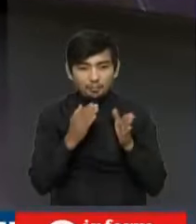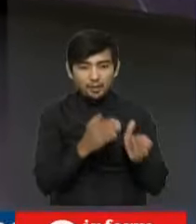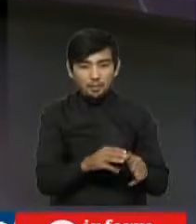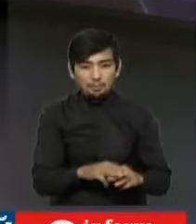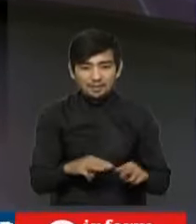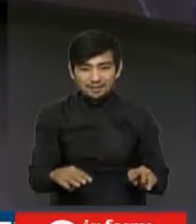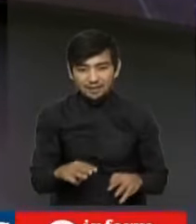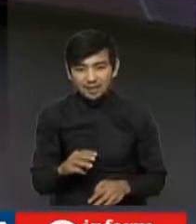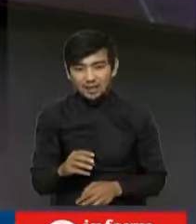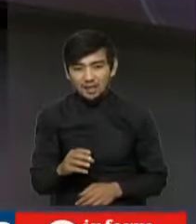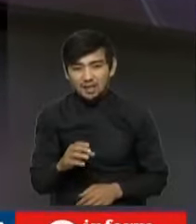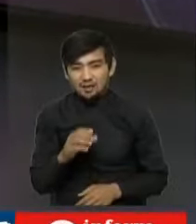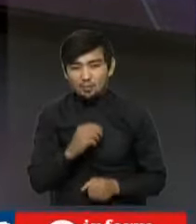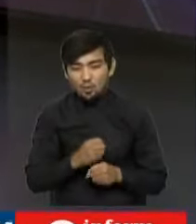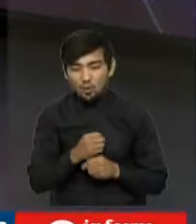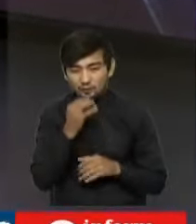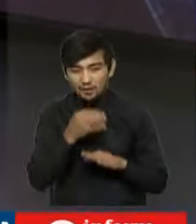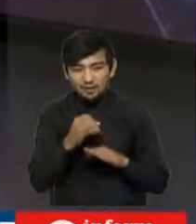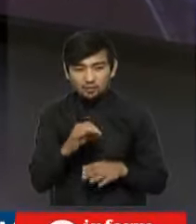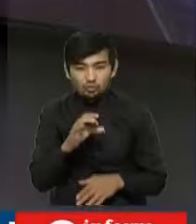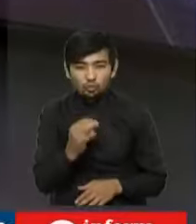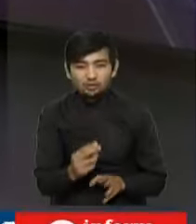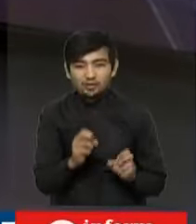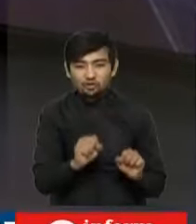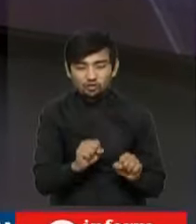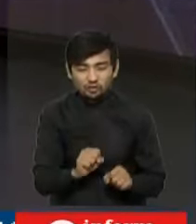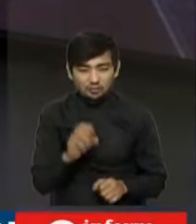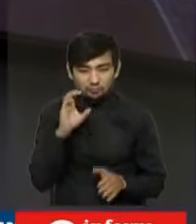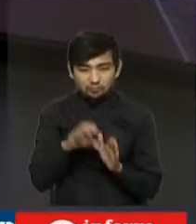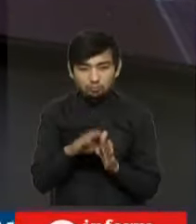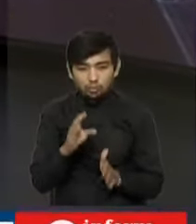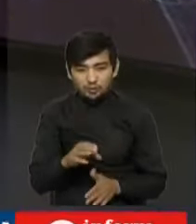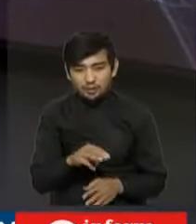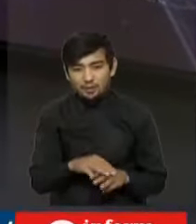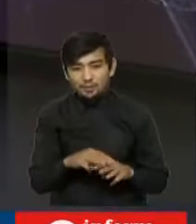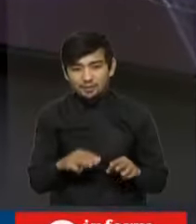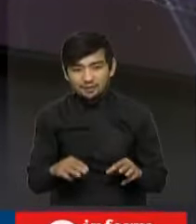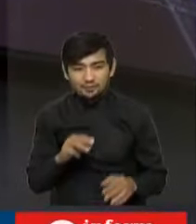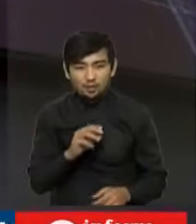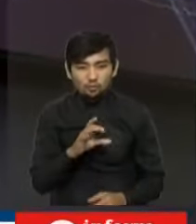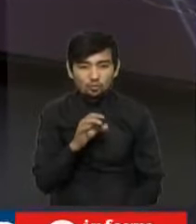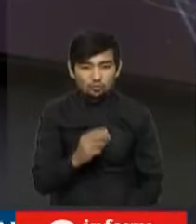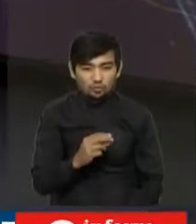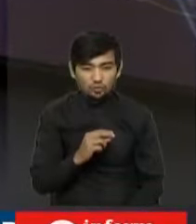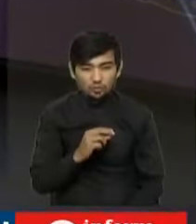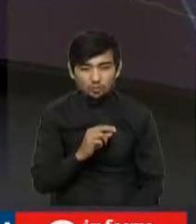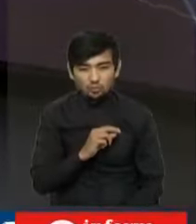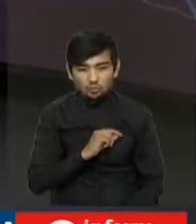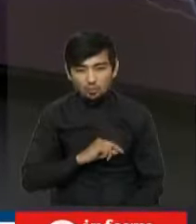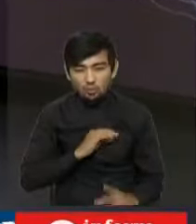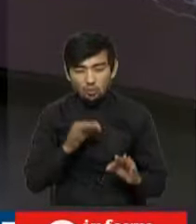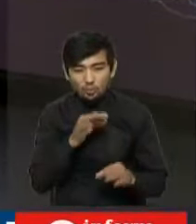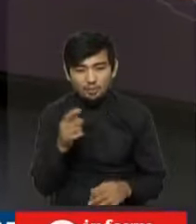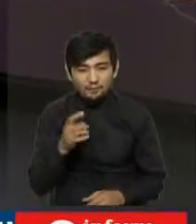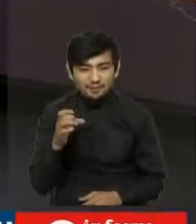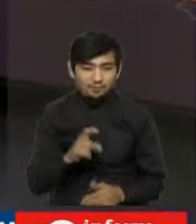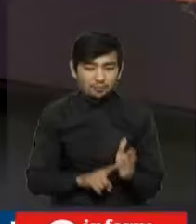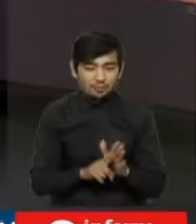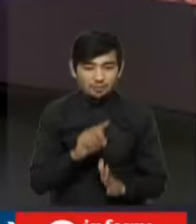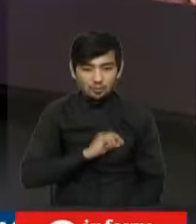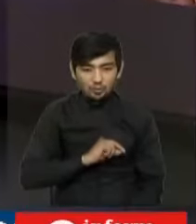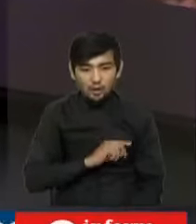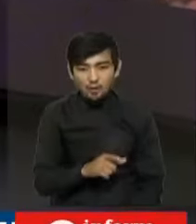труда и социальной защиты. Комитет Государственной инспекции труда официально начал свою работу с 1 сентября. Какие